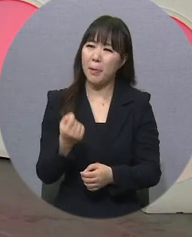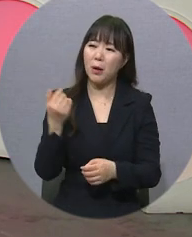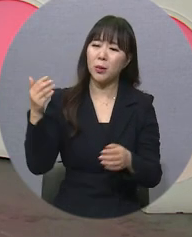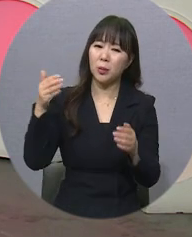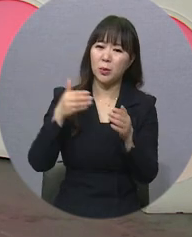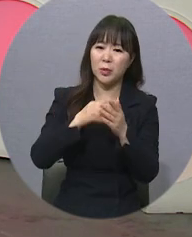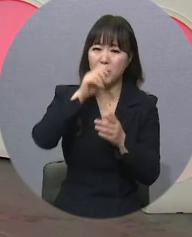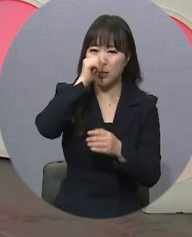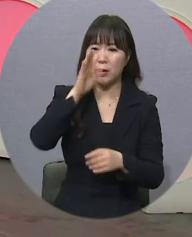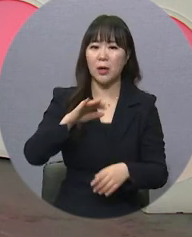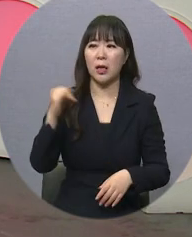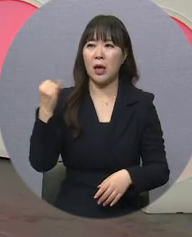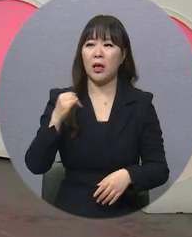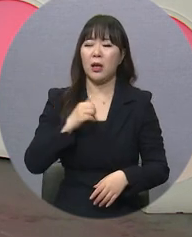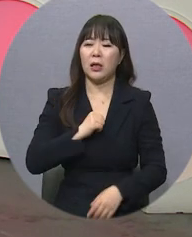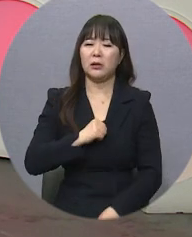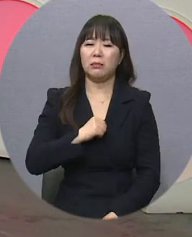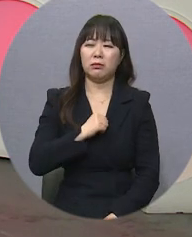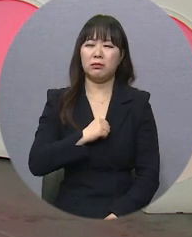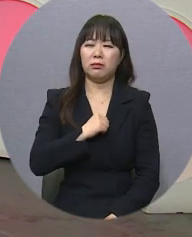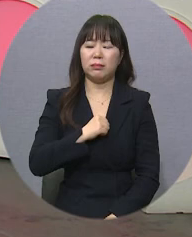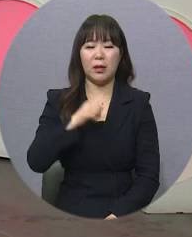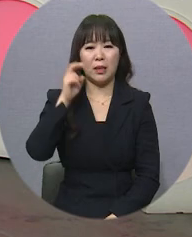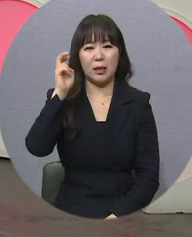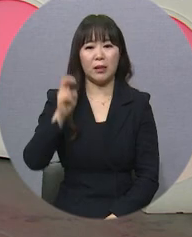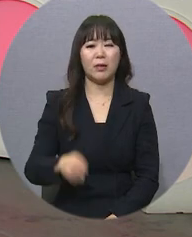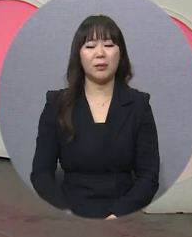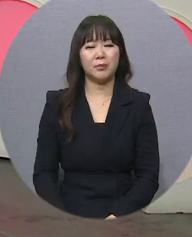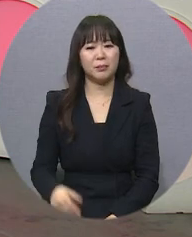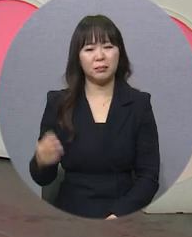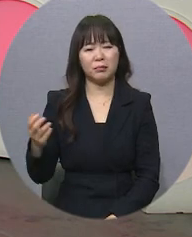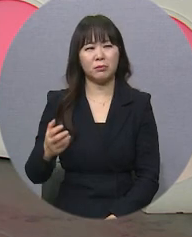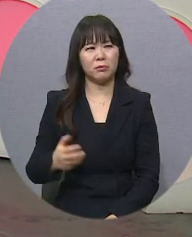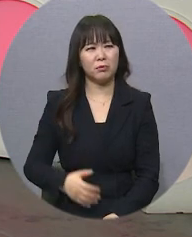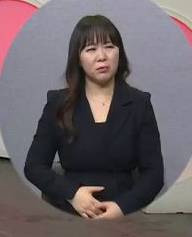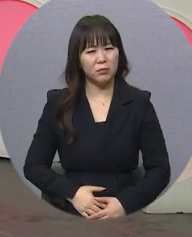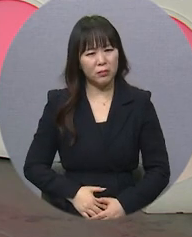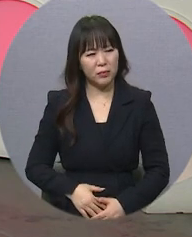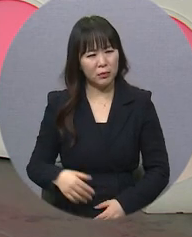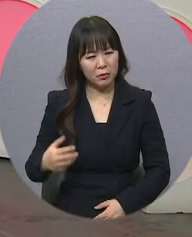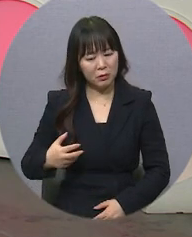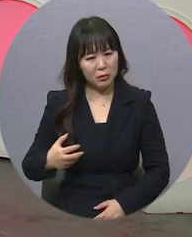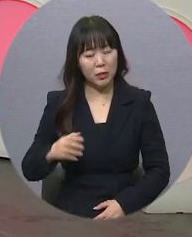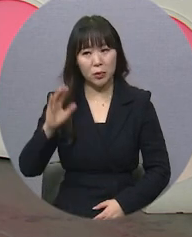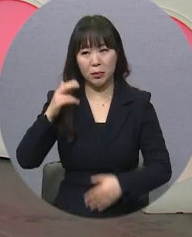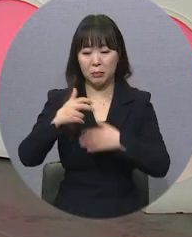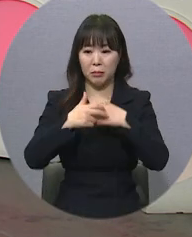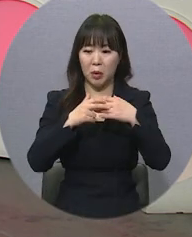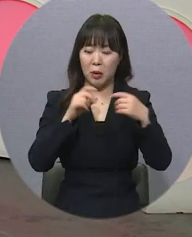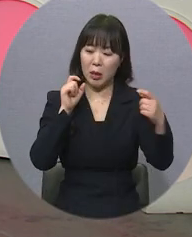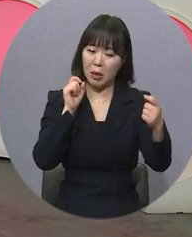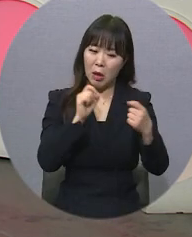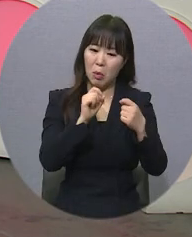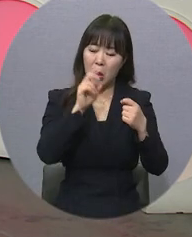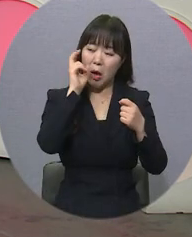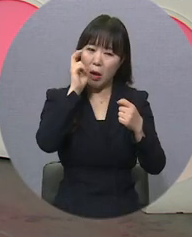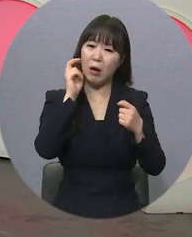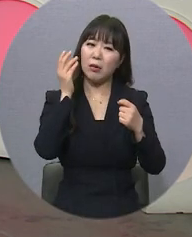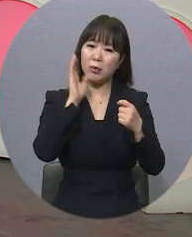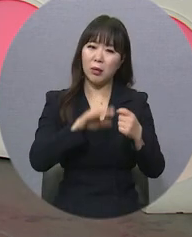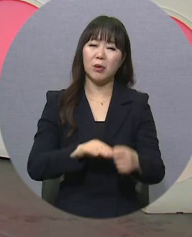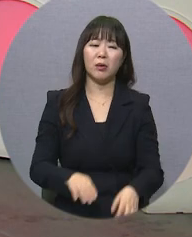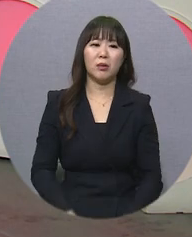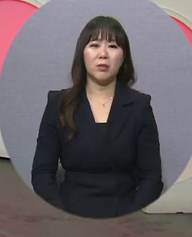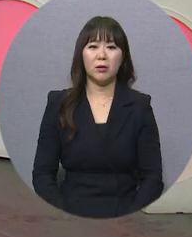그 여자분이 너무 참았나 봐. 아이고, 네. 진통이 왔는데 참은 건지 요즘 병원이 가까웠을 텐데도